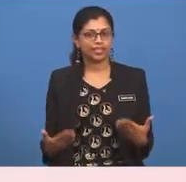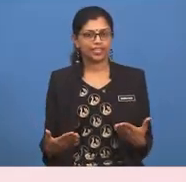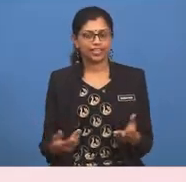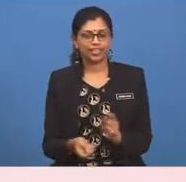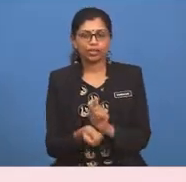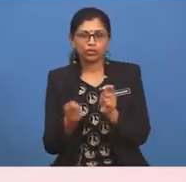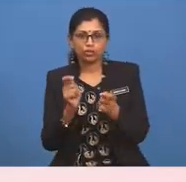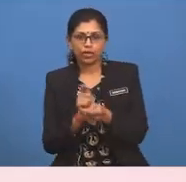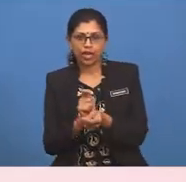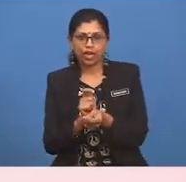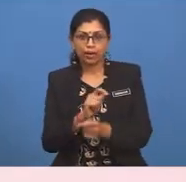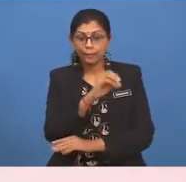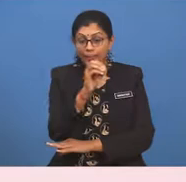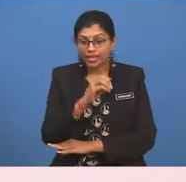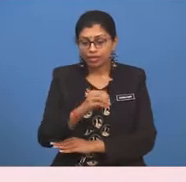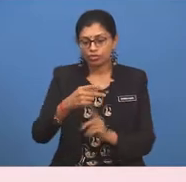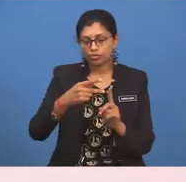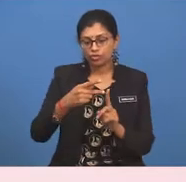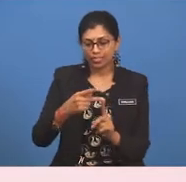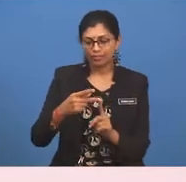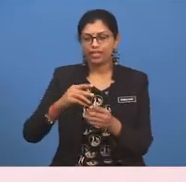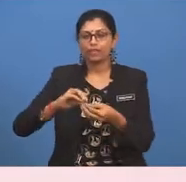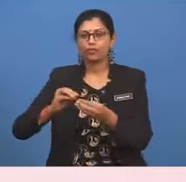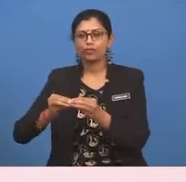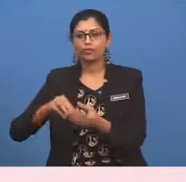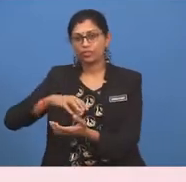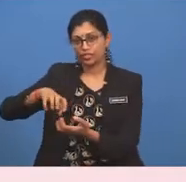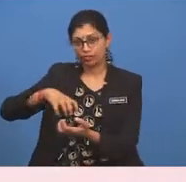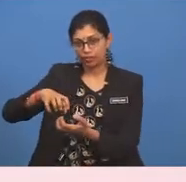menukar peratus kepada nombor bercampur.